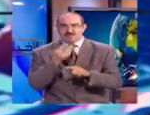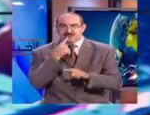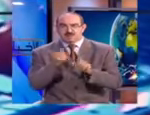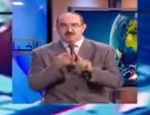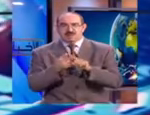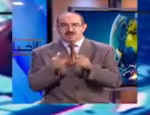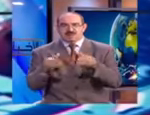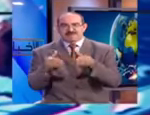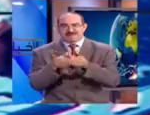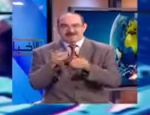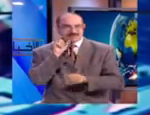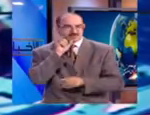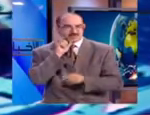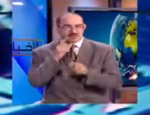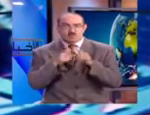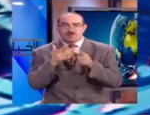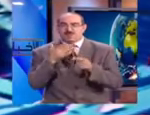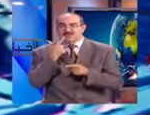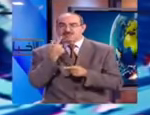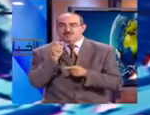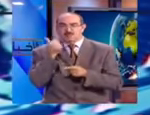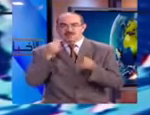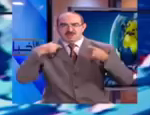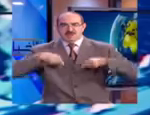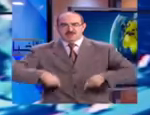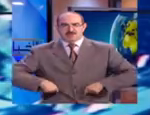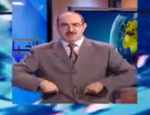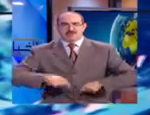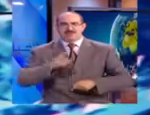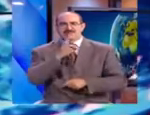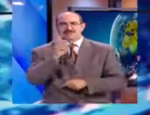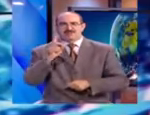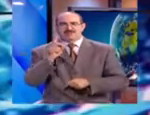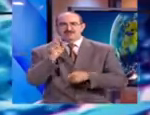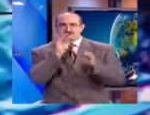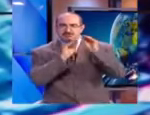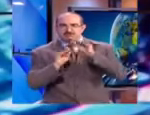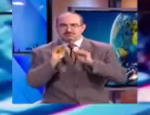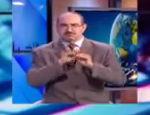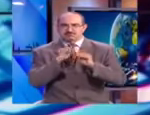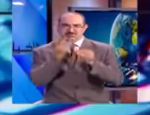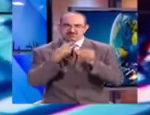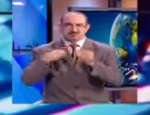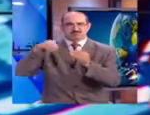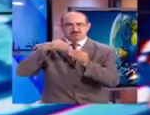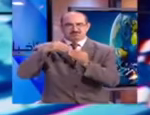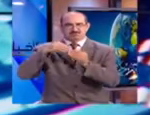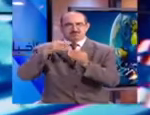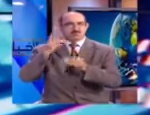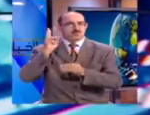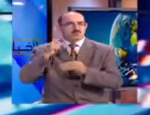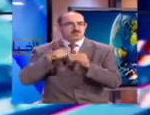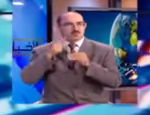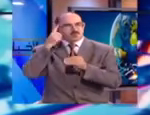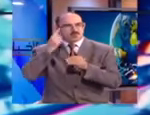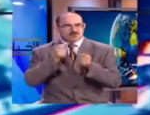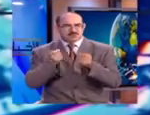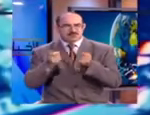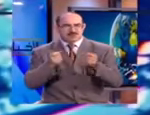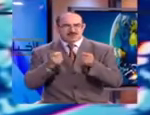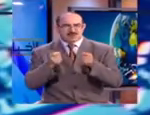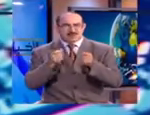والهيئة الصحية، اتخذ الوزير الأول عبد العزيز جراد ترتيبات إضافية لتسيير الأزمة